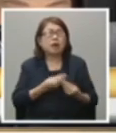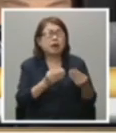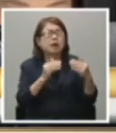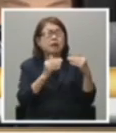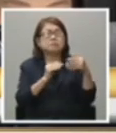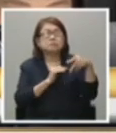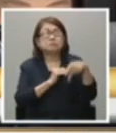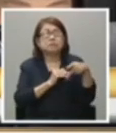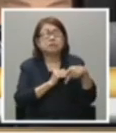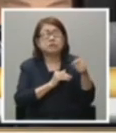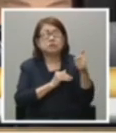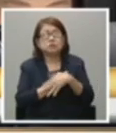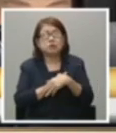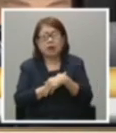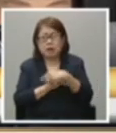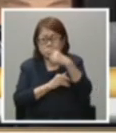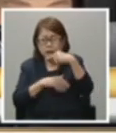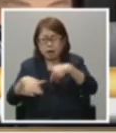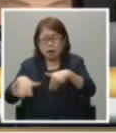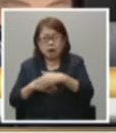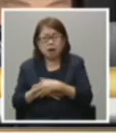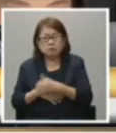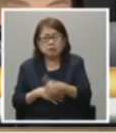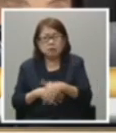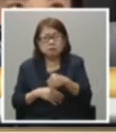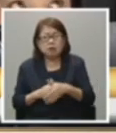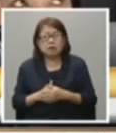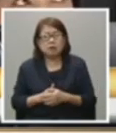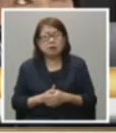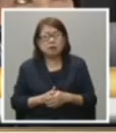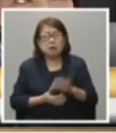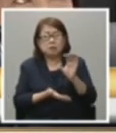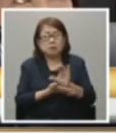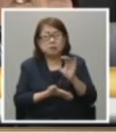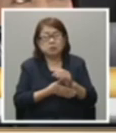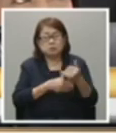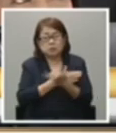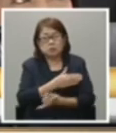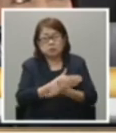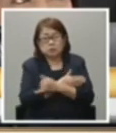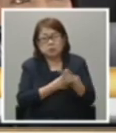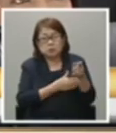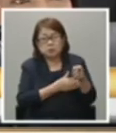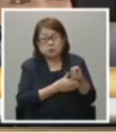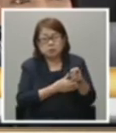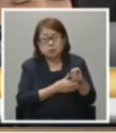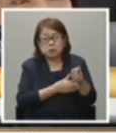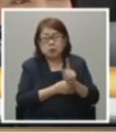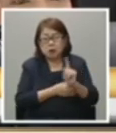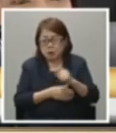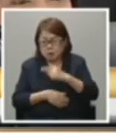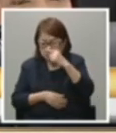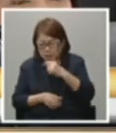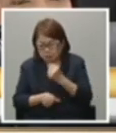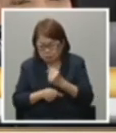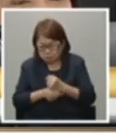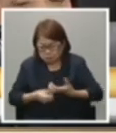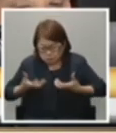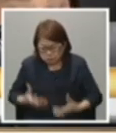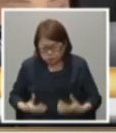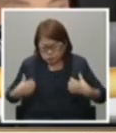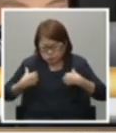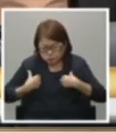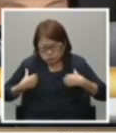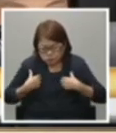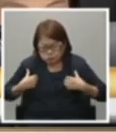ยเอาทุนเงินต่างชาติมาต้องมาแลกกับหยดเหงื่อยาน้ำตาของ